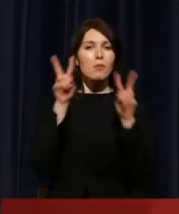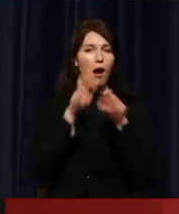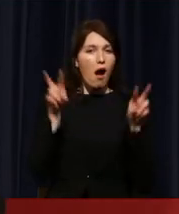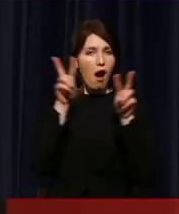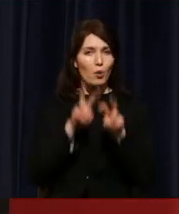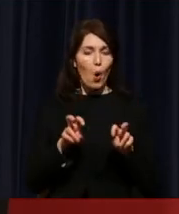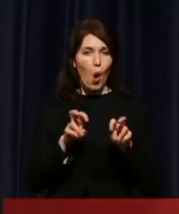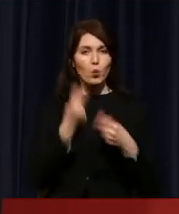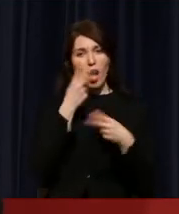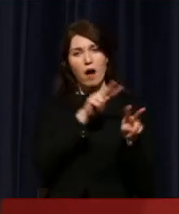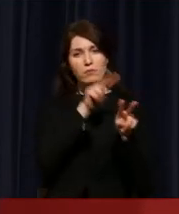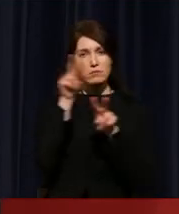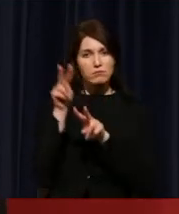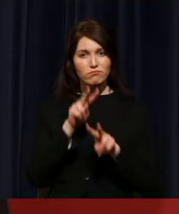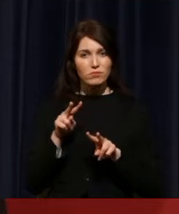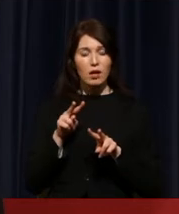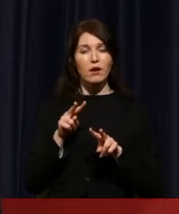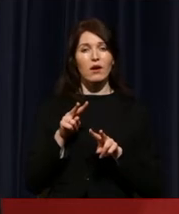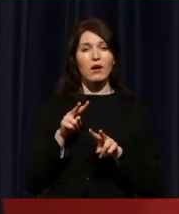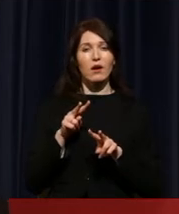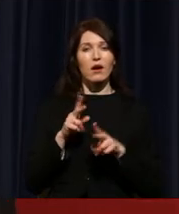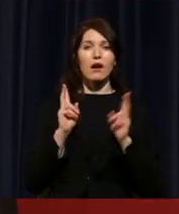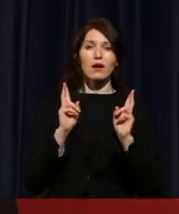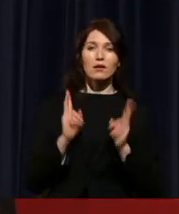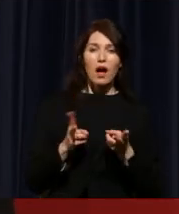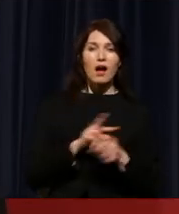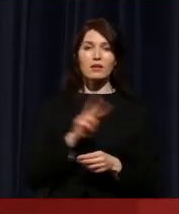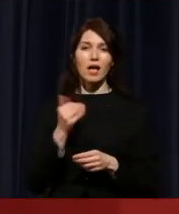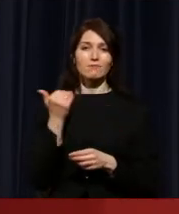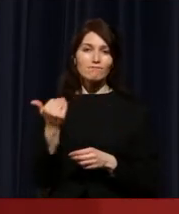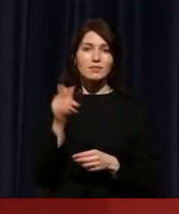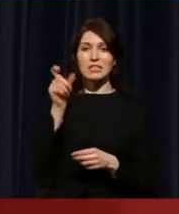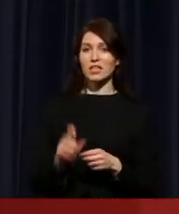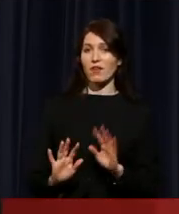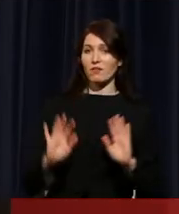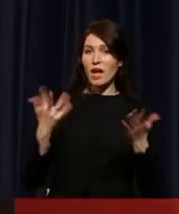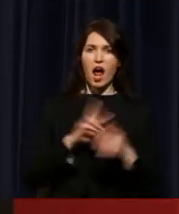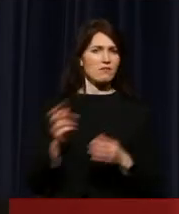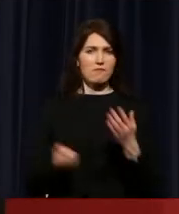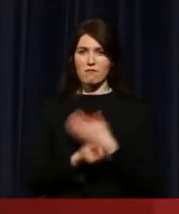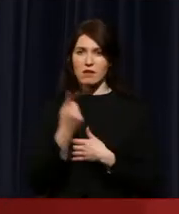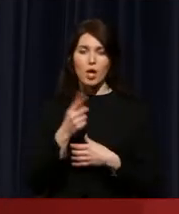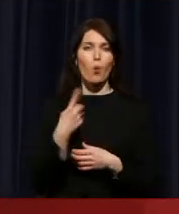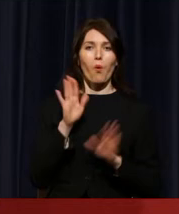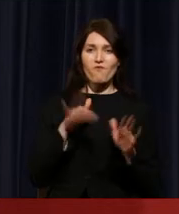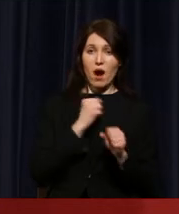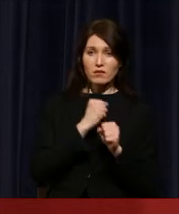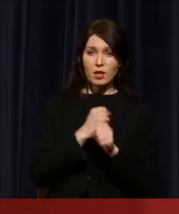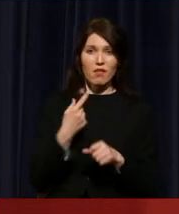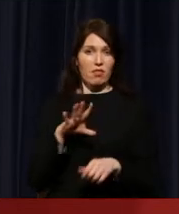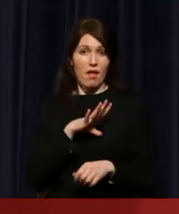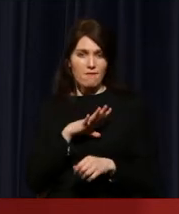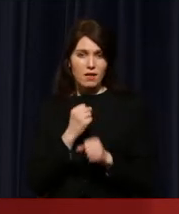pārbauda, apskatās, kā tam, kas tam cilvēkam sanāk, kas nesanāk, ko viņš var izdarīt, ko nevar, un tad